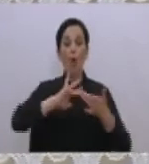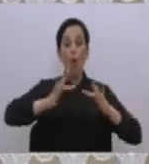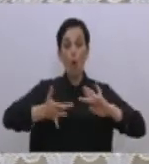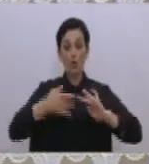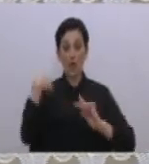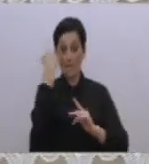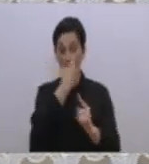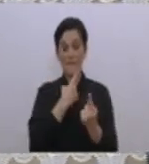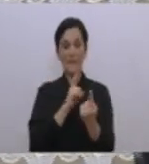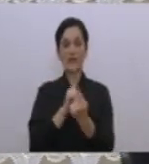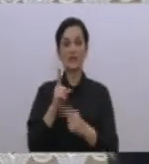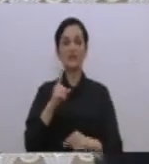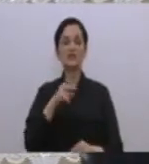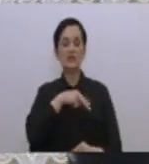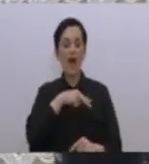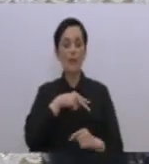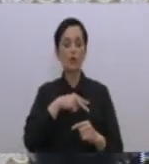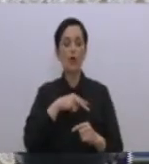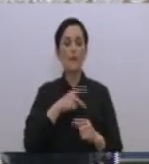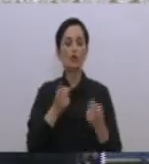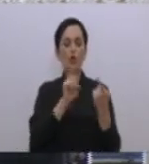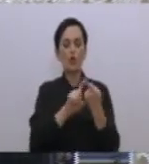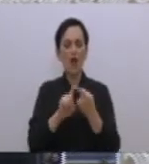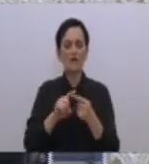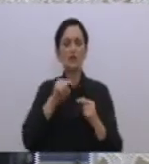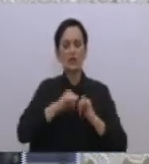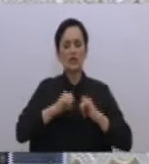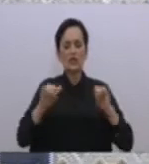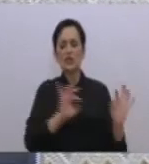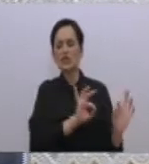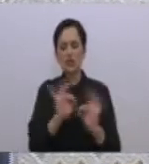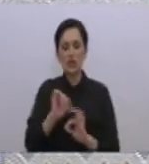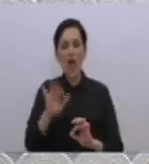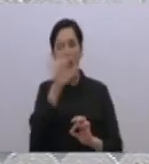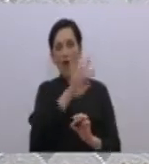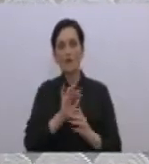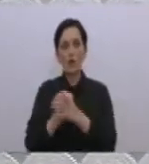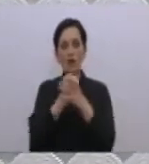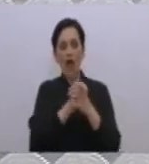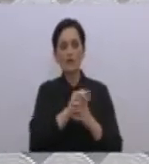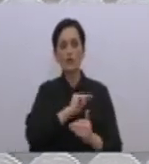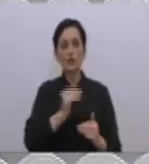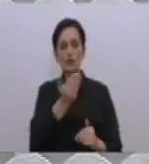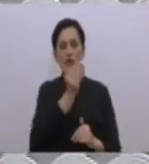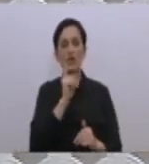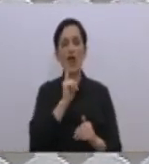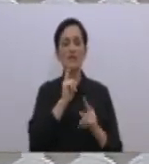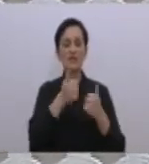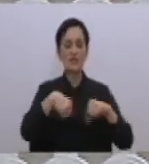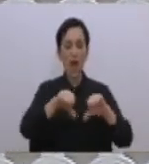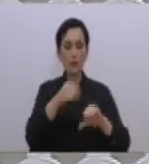pirispir formatebshi, saparlamento kavshirebis gasaghmavebulat, intensivuri iqo tanamshromoba Eurokavshiris institutebtan, Evropis sabchostan,